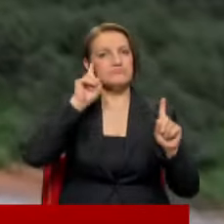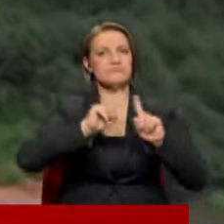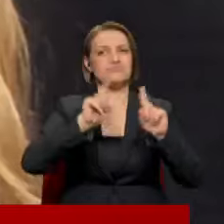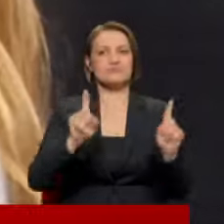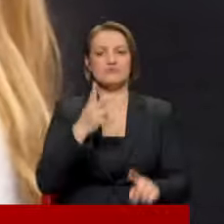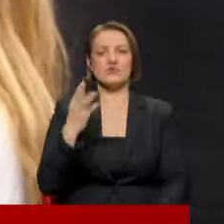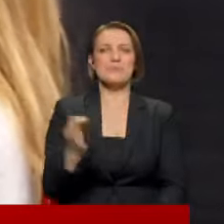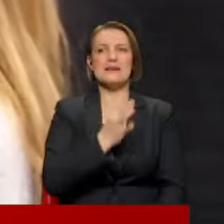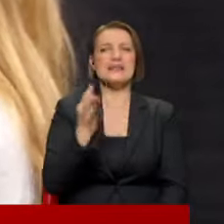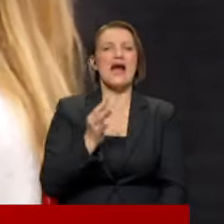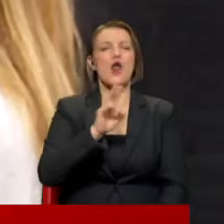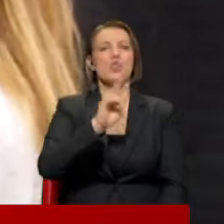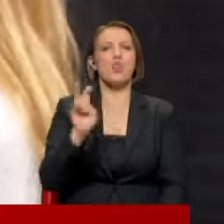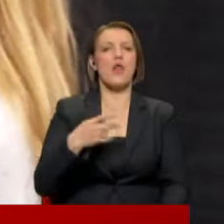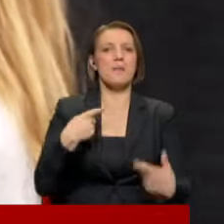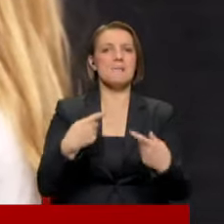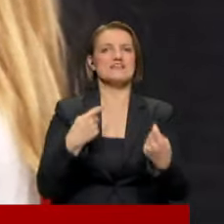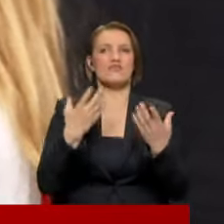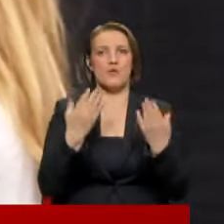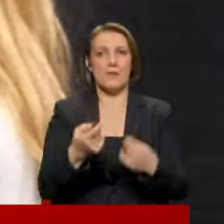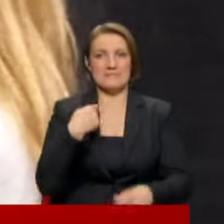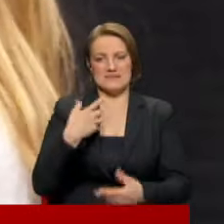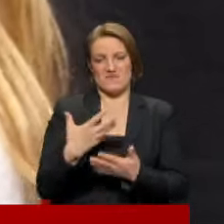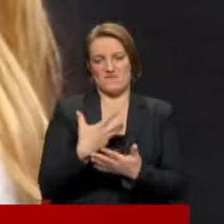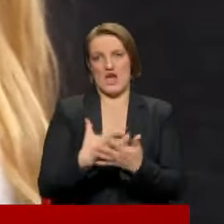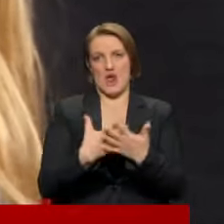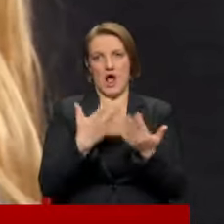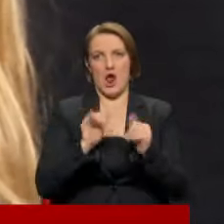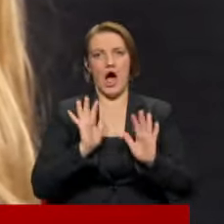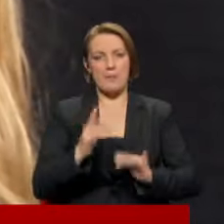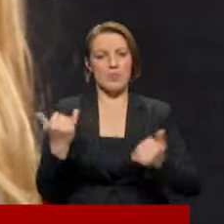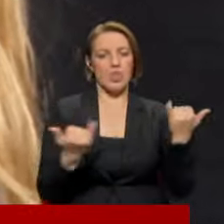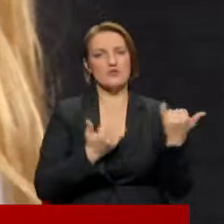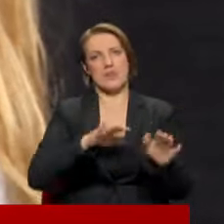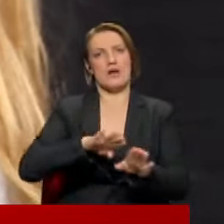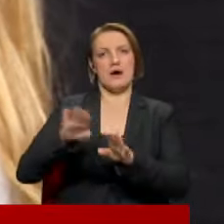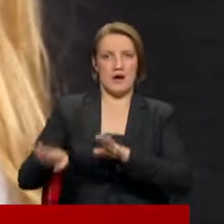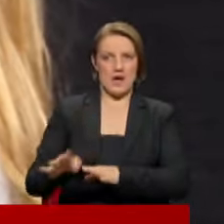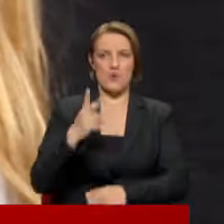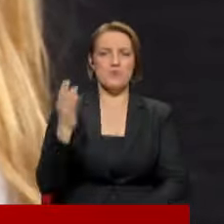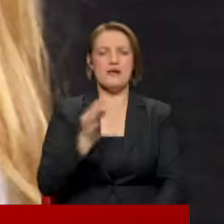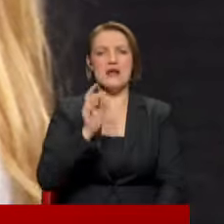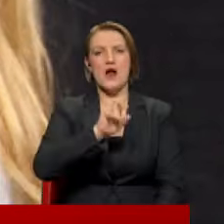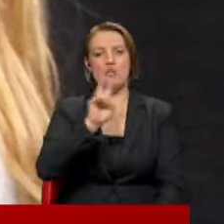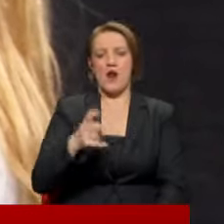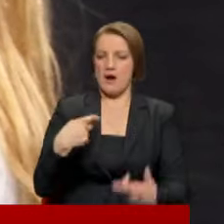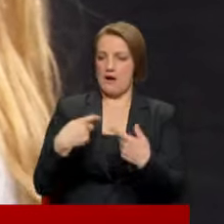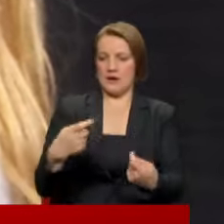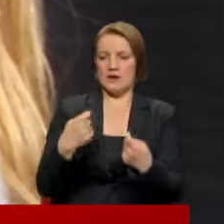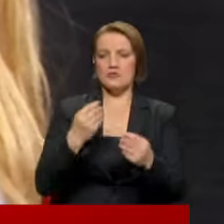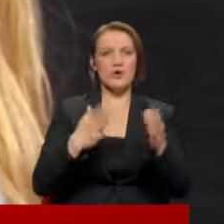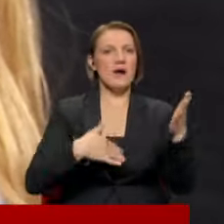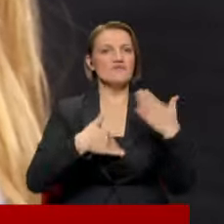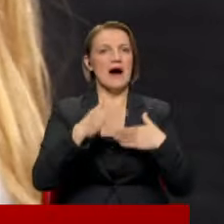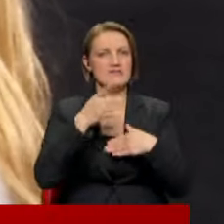3 milyar dolara mal edildiği söylendi Biz bunu veri alıyoruz ama yine tartışmalıdır yani 3 milyar dolar harcayarak çok